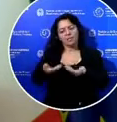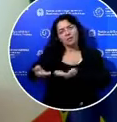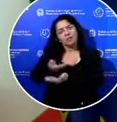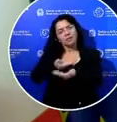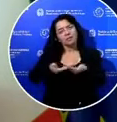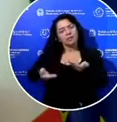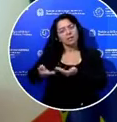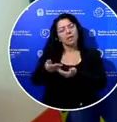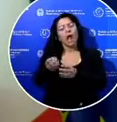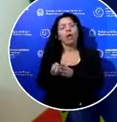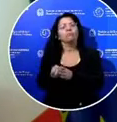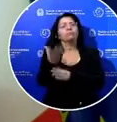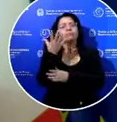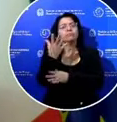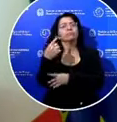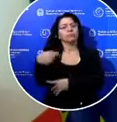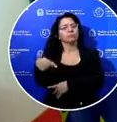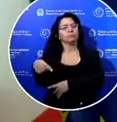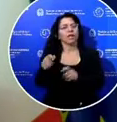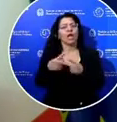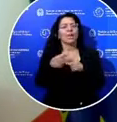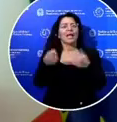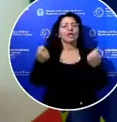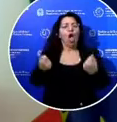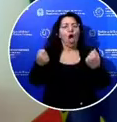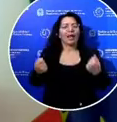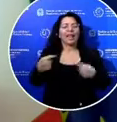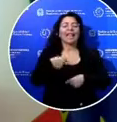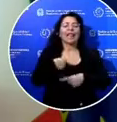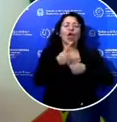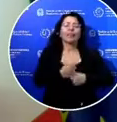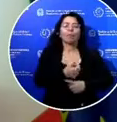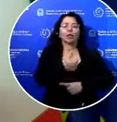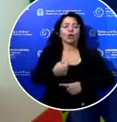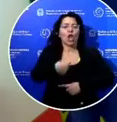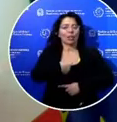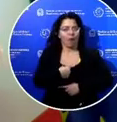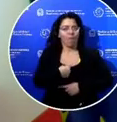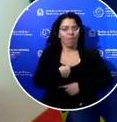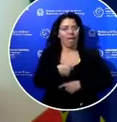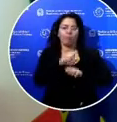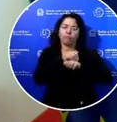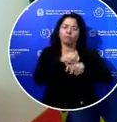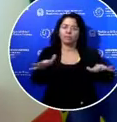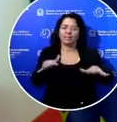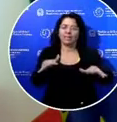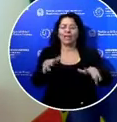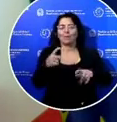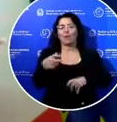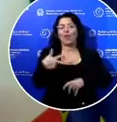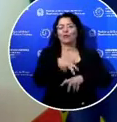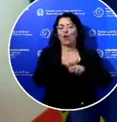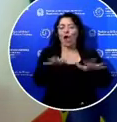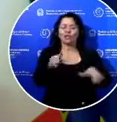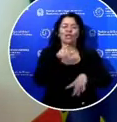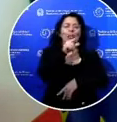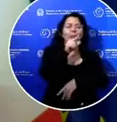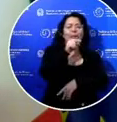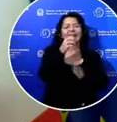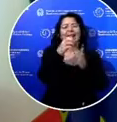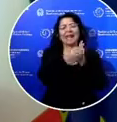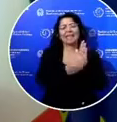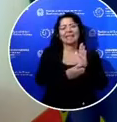a coniare questo slogan "Io dipendo solo da me", che è andato sui canali social, proprio perché social, Twitter,